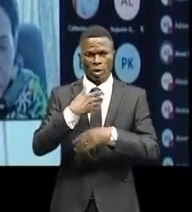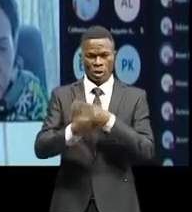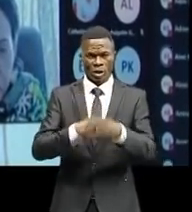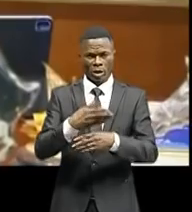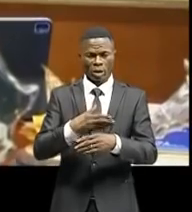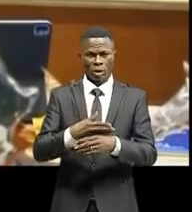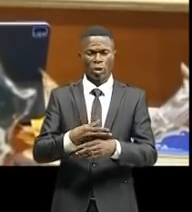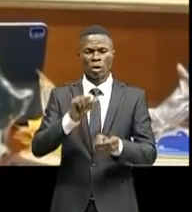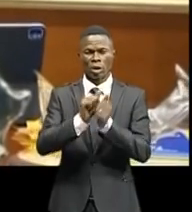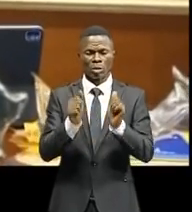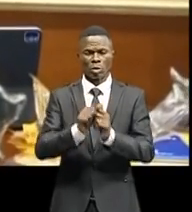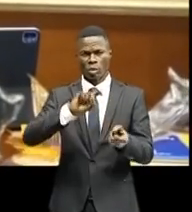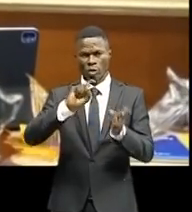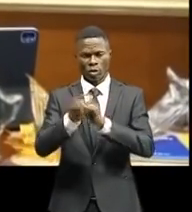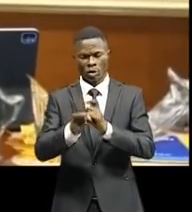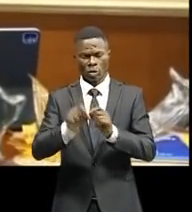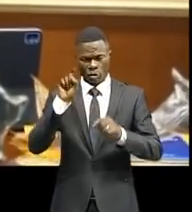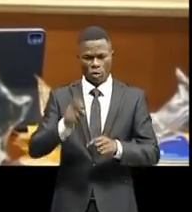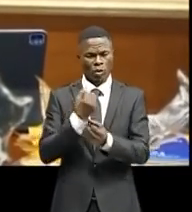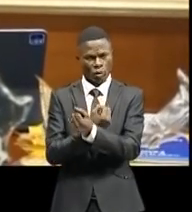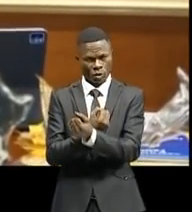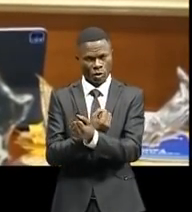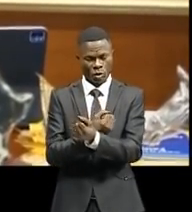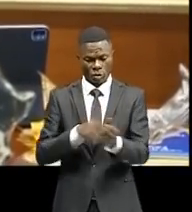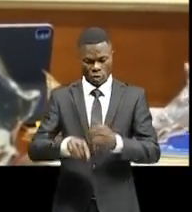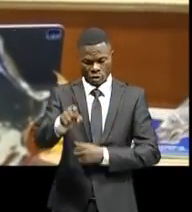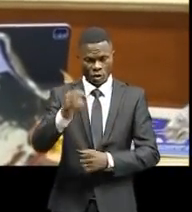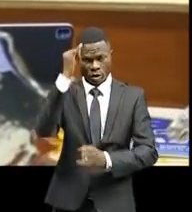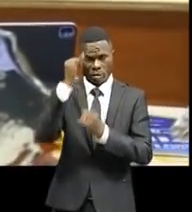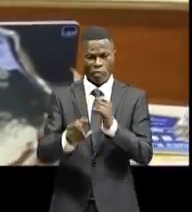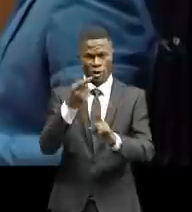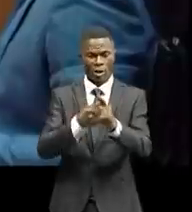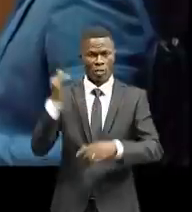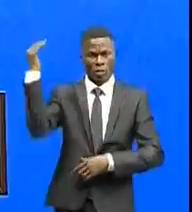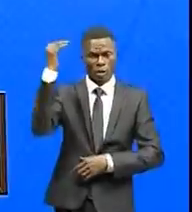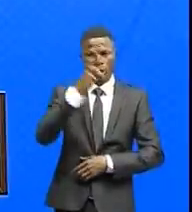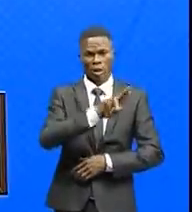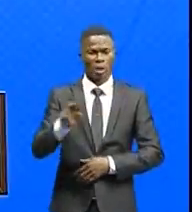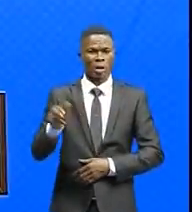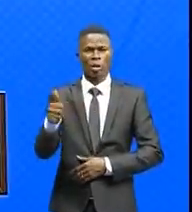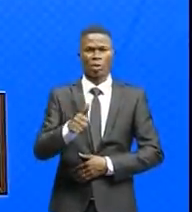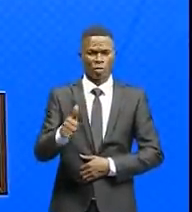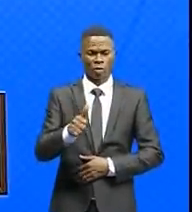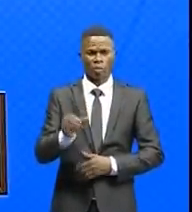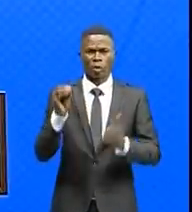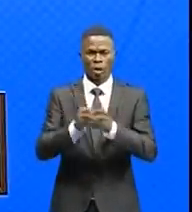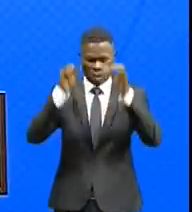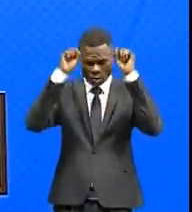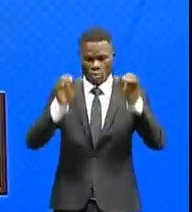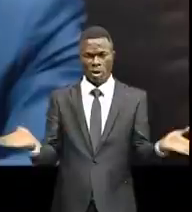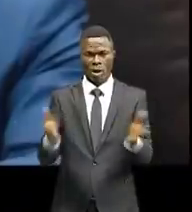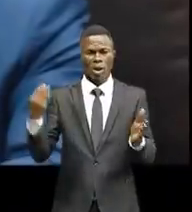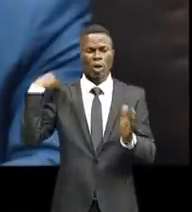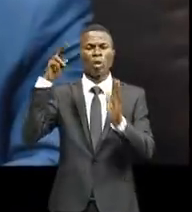des repères structurels, devraient être respectés d'ici fin décembre 2021. Il a encouragé les